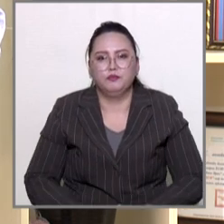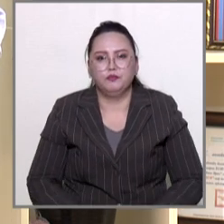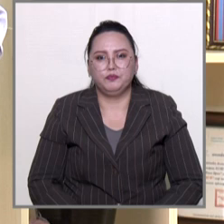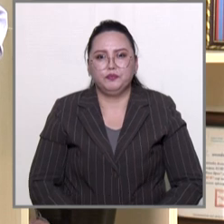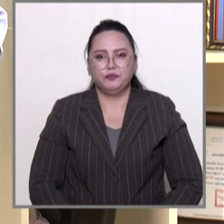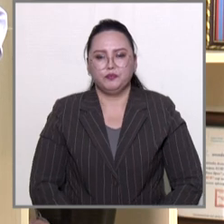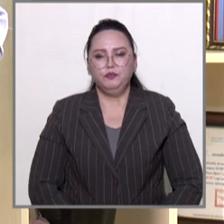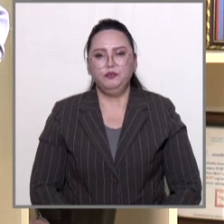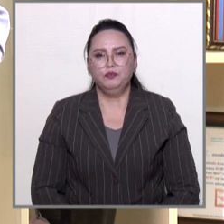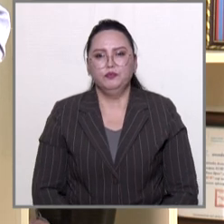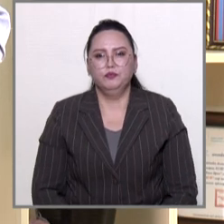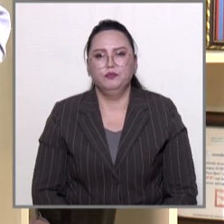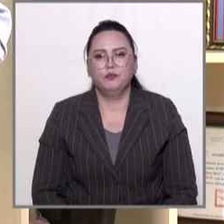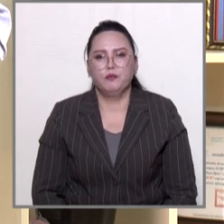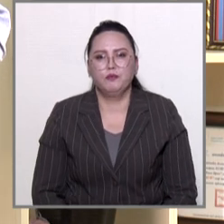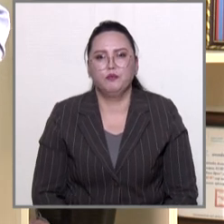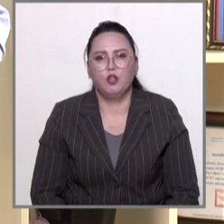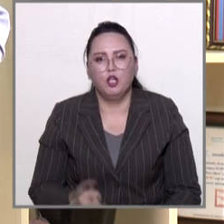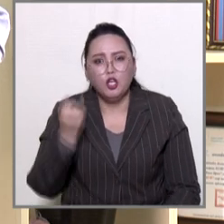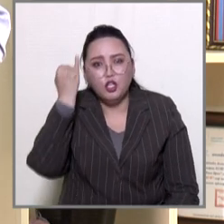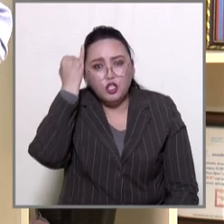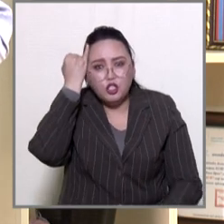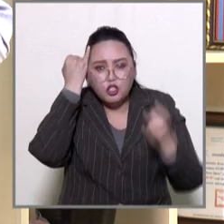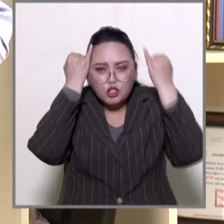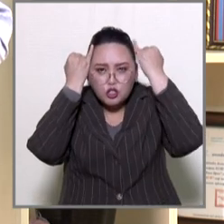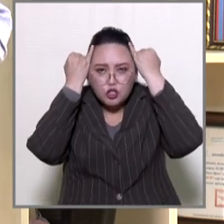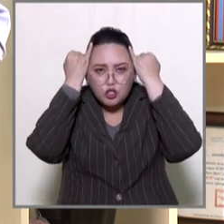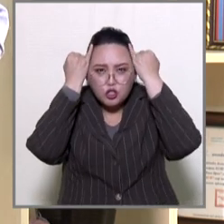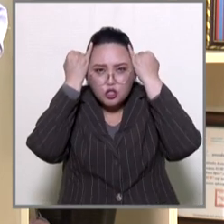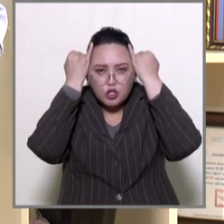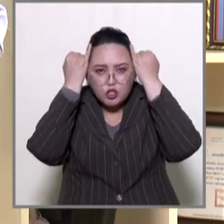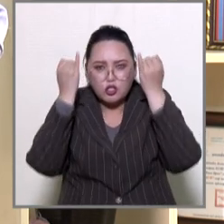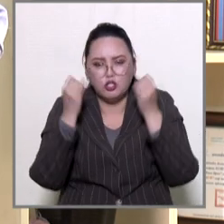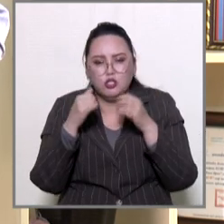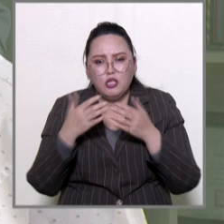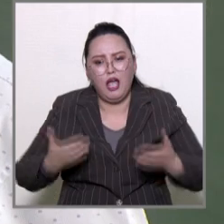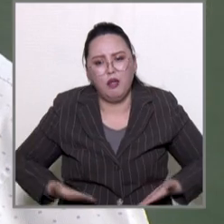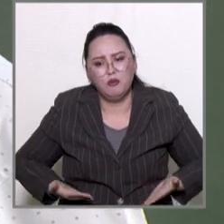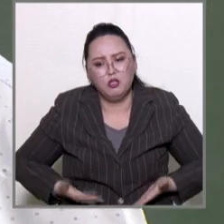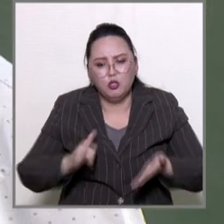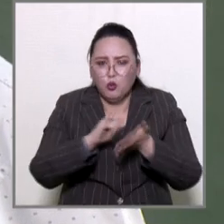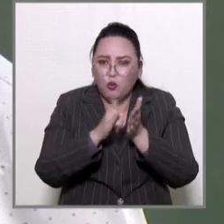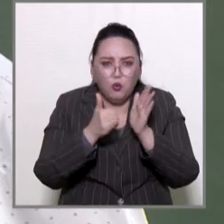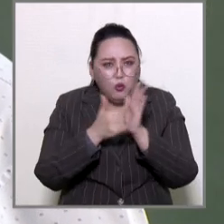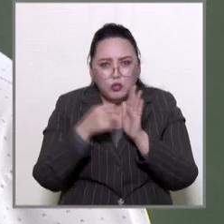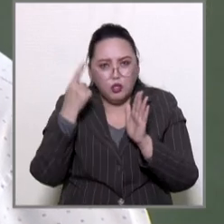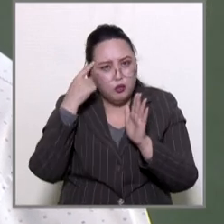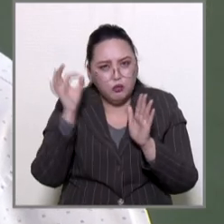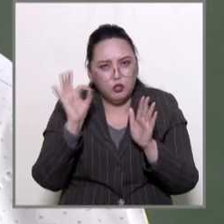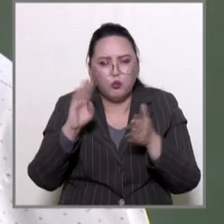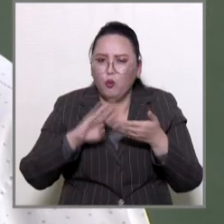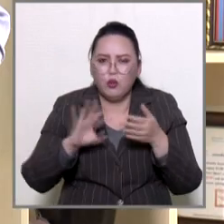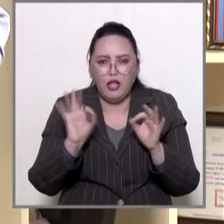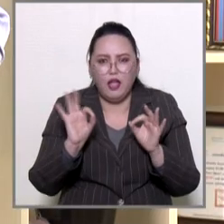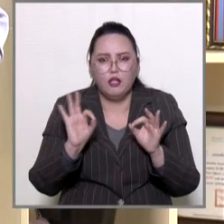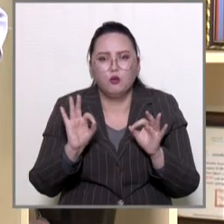мэдэхгүй байгаа, аливаа зүйлд хөнгөн хийсвэр хандаж байгаа гэсэн зүйлийг нь илэрхийлэх зорилгоор энэ хэлцгийг ашигласан байж болох